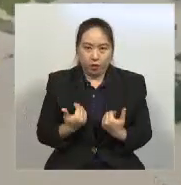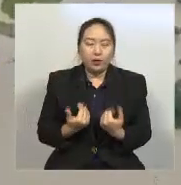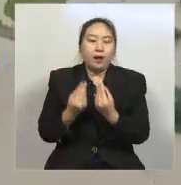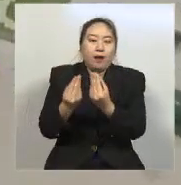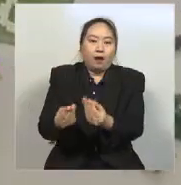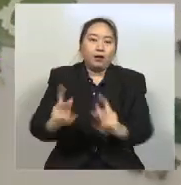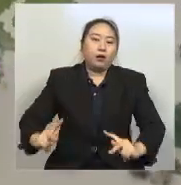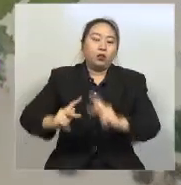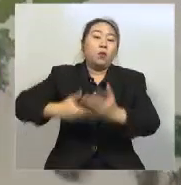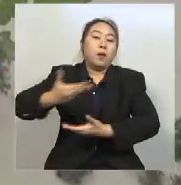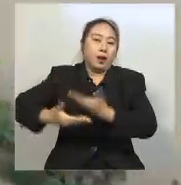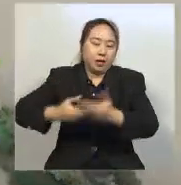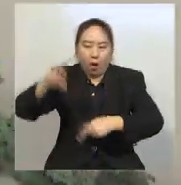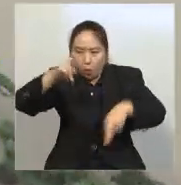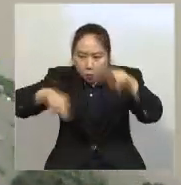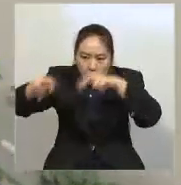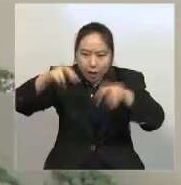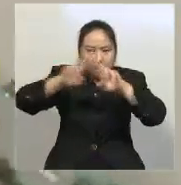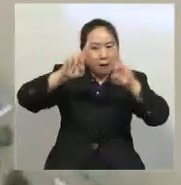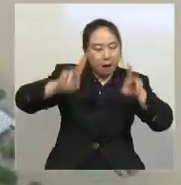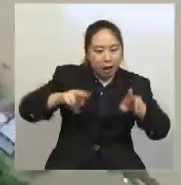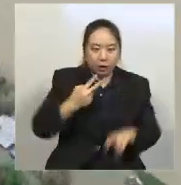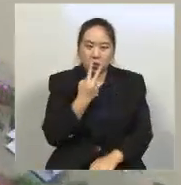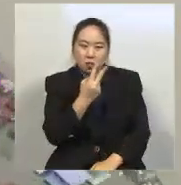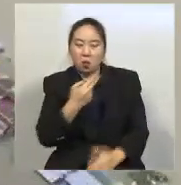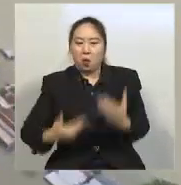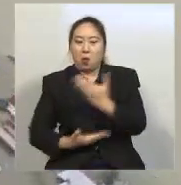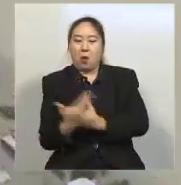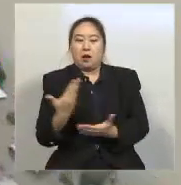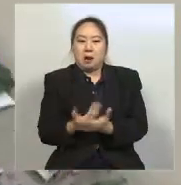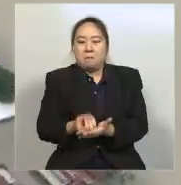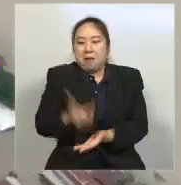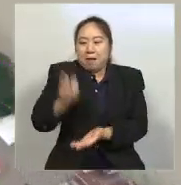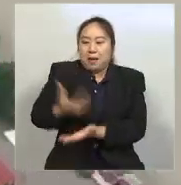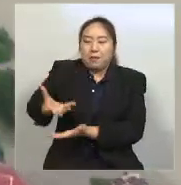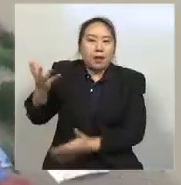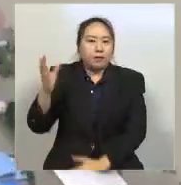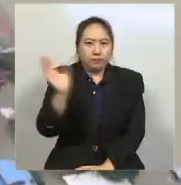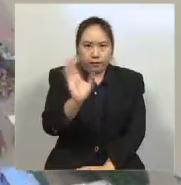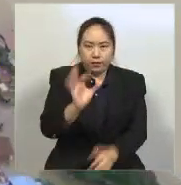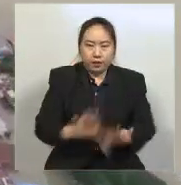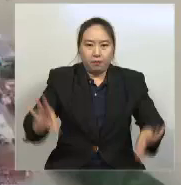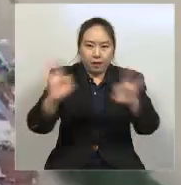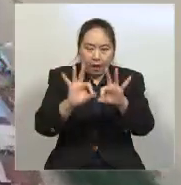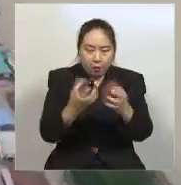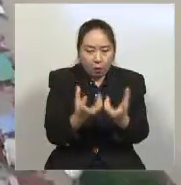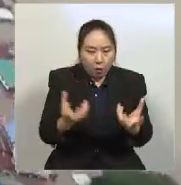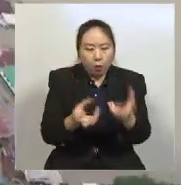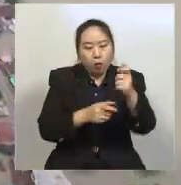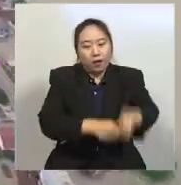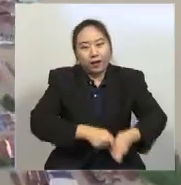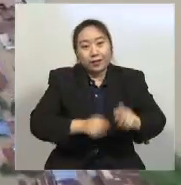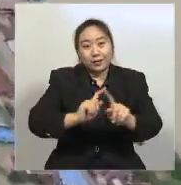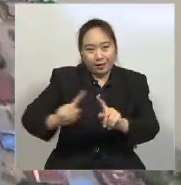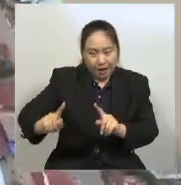ย์กำกับดูแลไม่ให้บรรดาผู้ประกอบการฉวยโอกาสปรับเพิ่มราคาสินค้าโดยเฉพาะพืชผลทางการเกษตรเพื่อเ